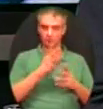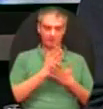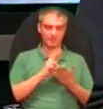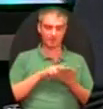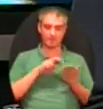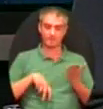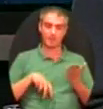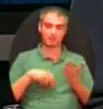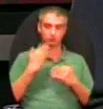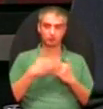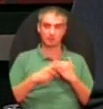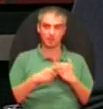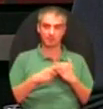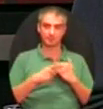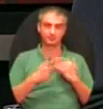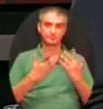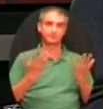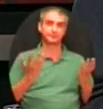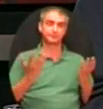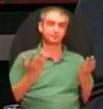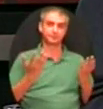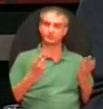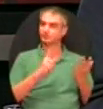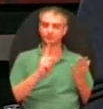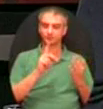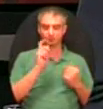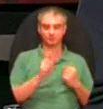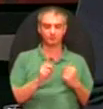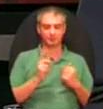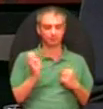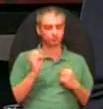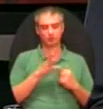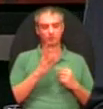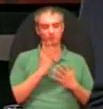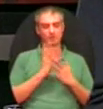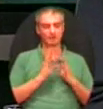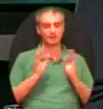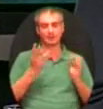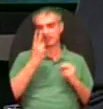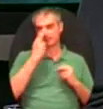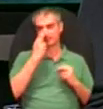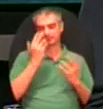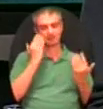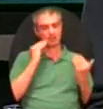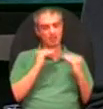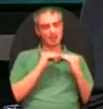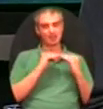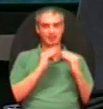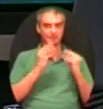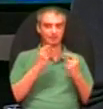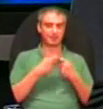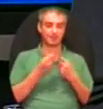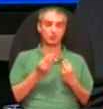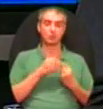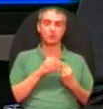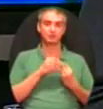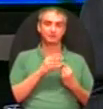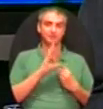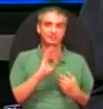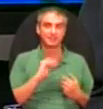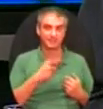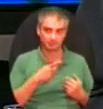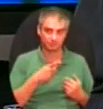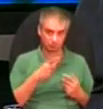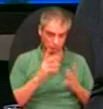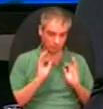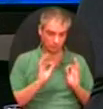פרש מחלקם, ככה שהוא לא האדם שיבוא ומלכתחילה ינסה לתאם צעדים עם גוף נוסף. אם